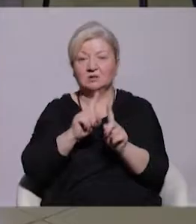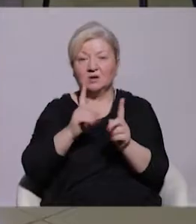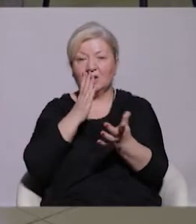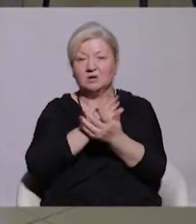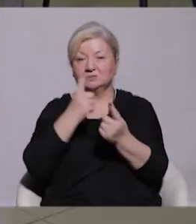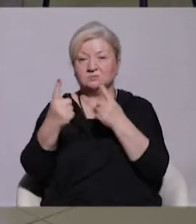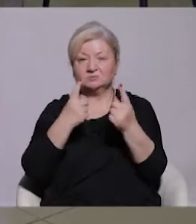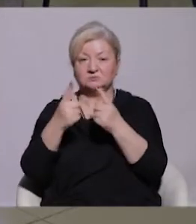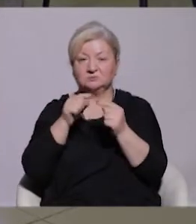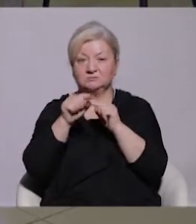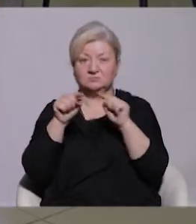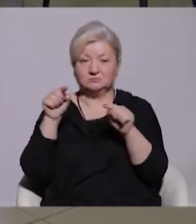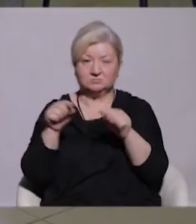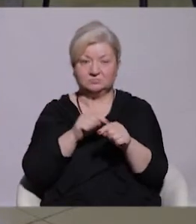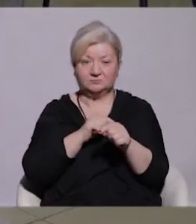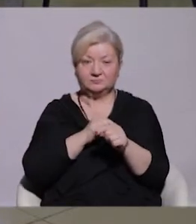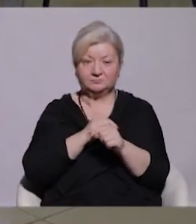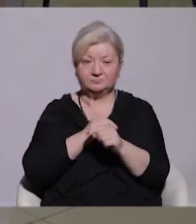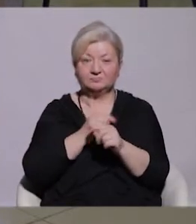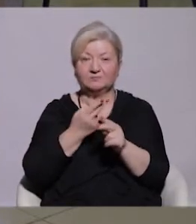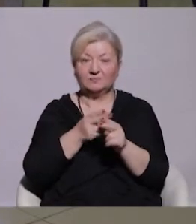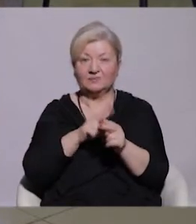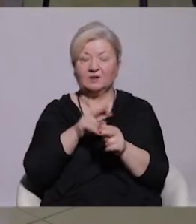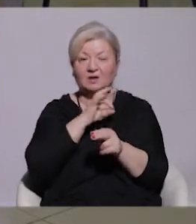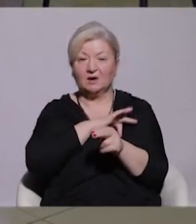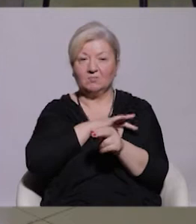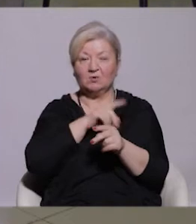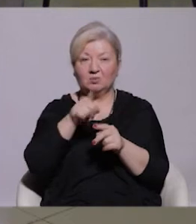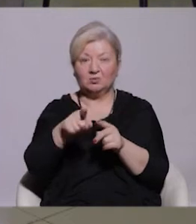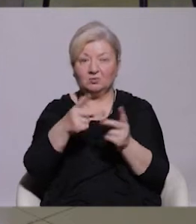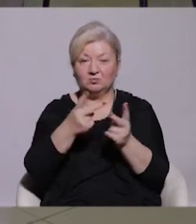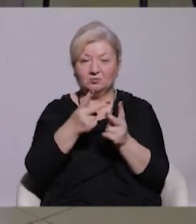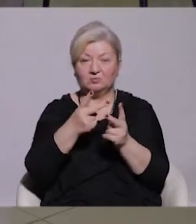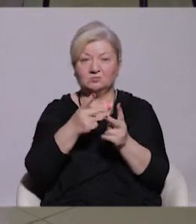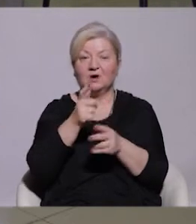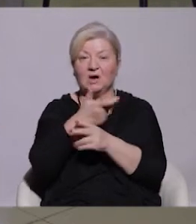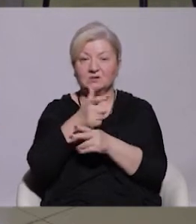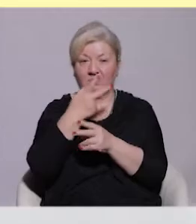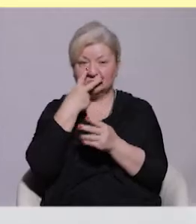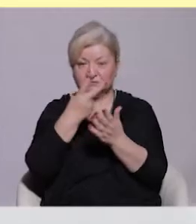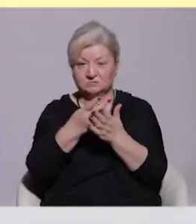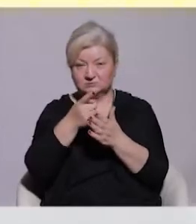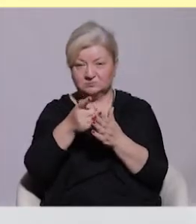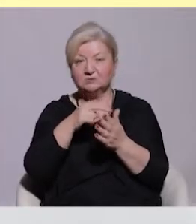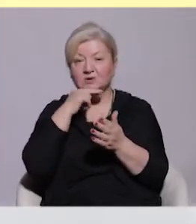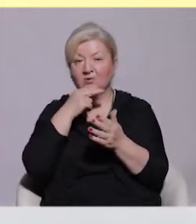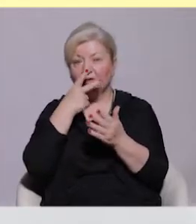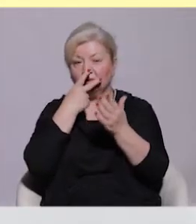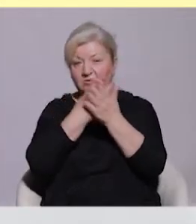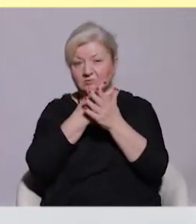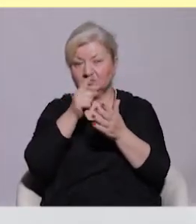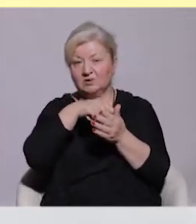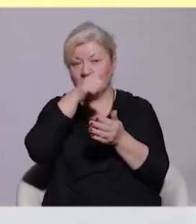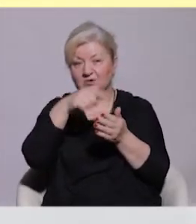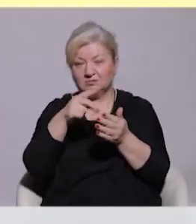მათგანი. ამისათვის გამოვიყენოთ როგორც ყოველთვის ჩვენი ინტერაქტიული ანიმაცია. დავაკვირდეთ